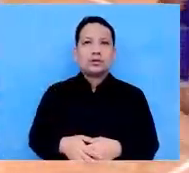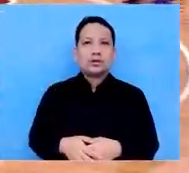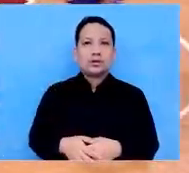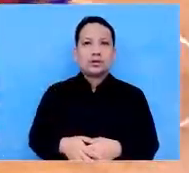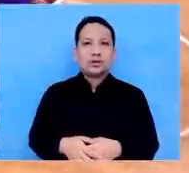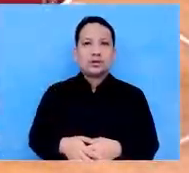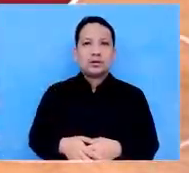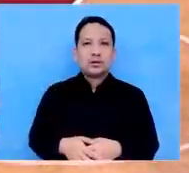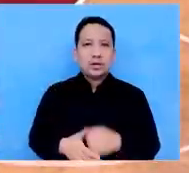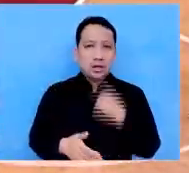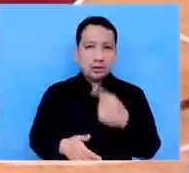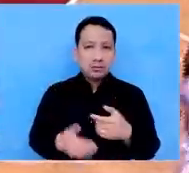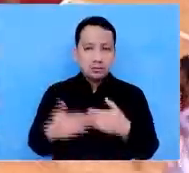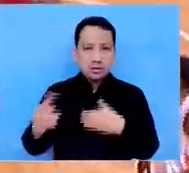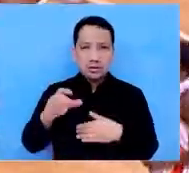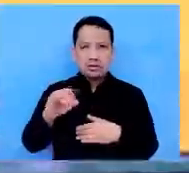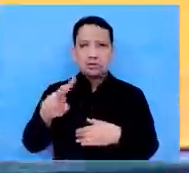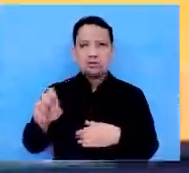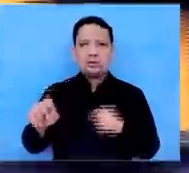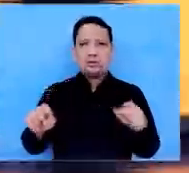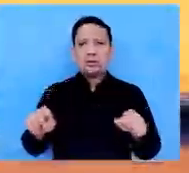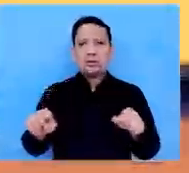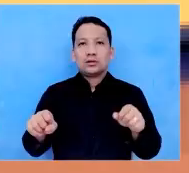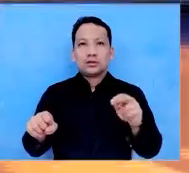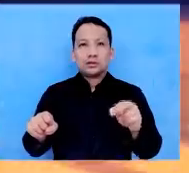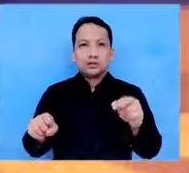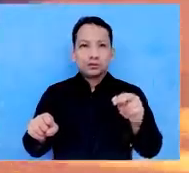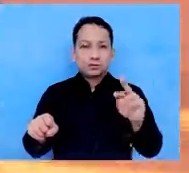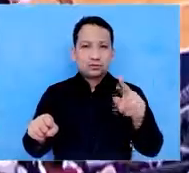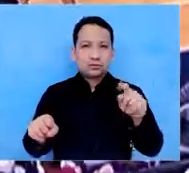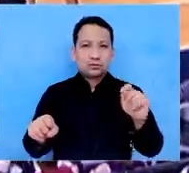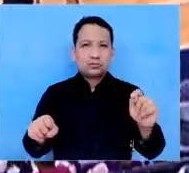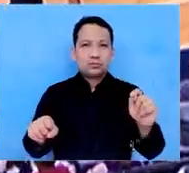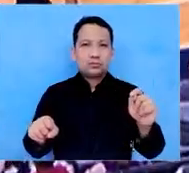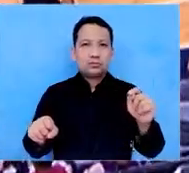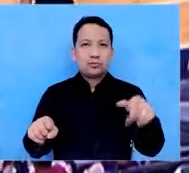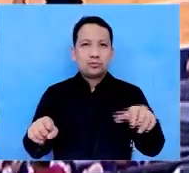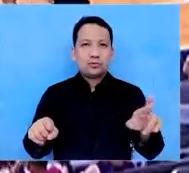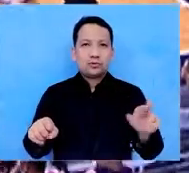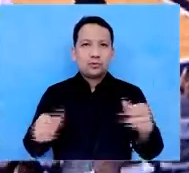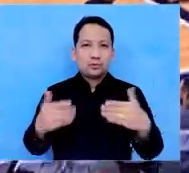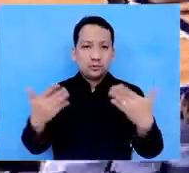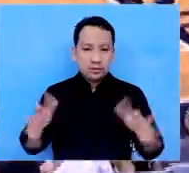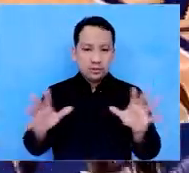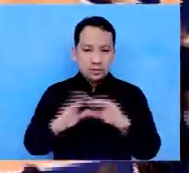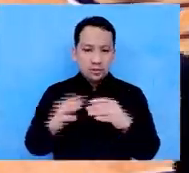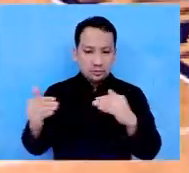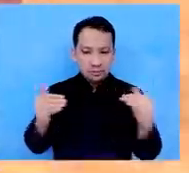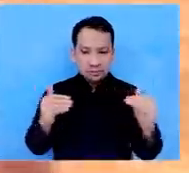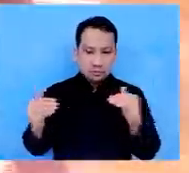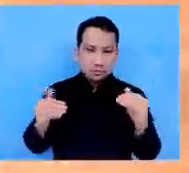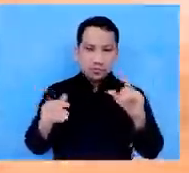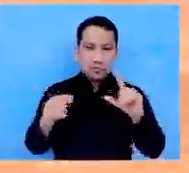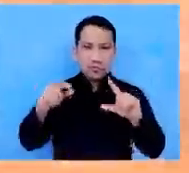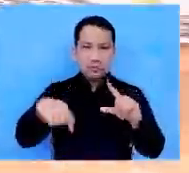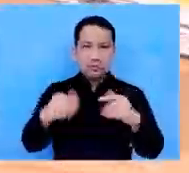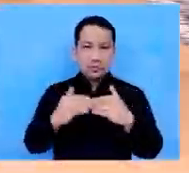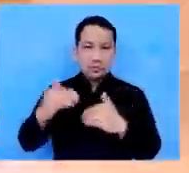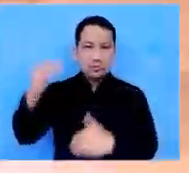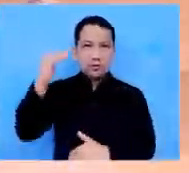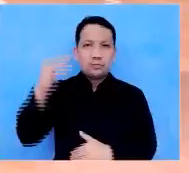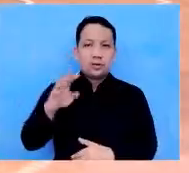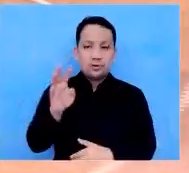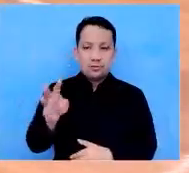hindi pinaporma ng Converge Fiber Xers ang Northport Batang Pier. Matapos ang dikitang first quarter, umiscore ng